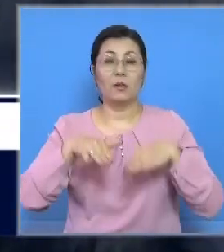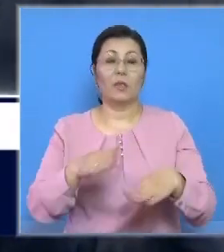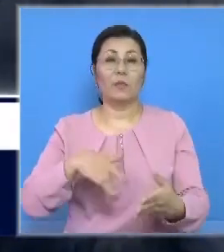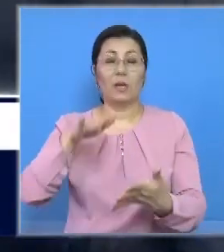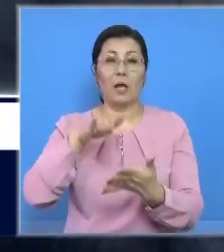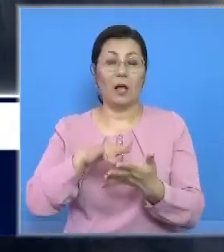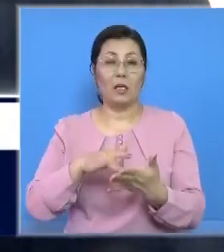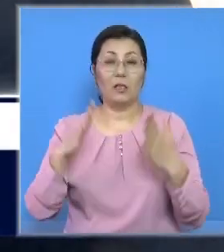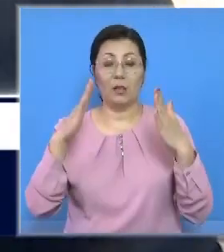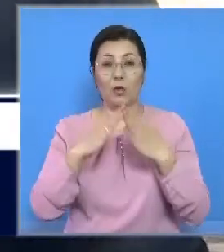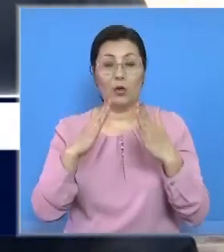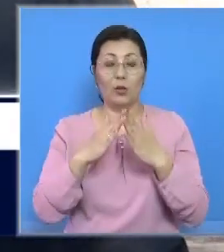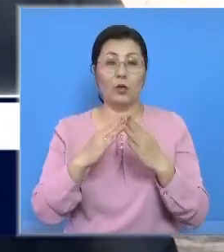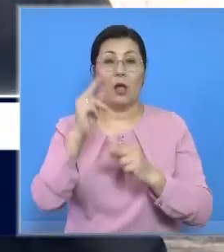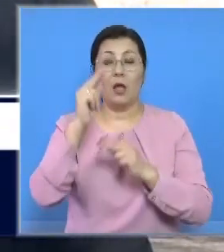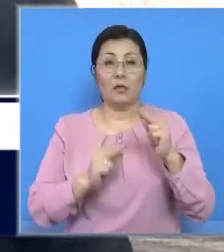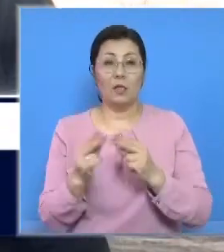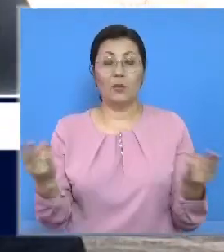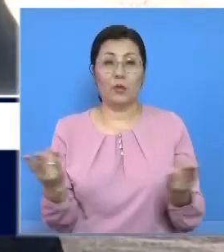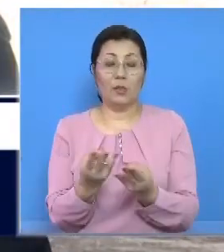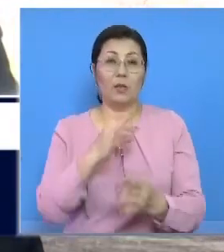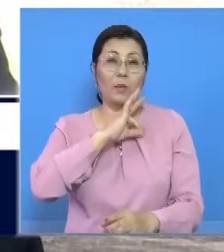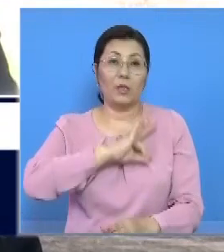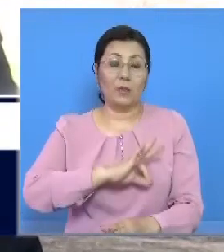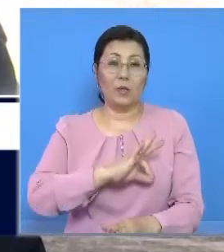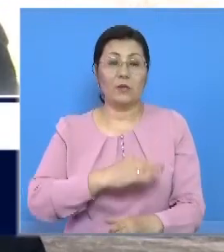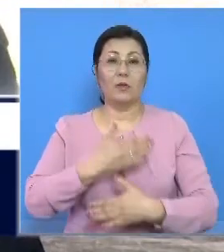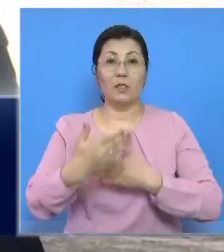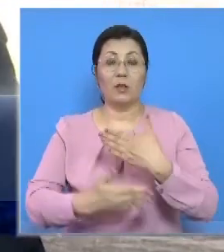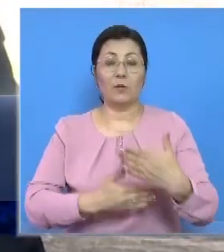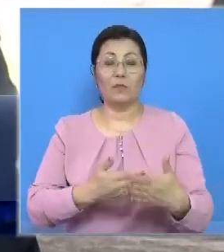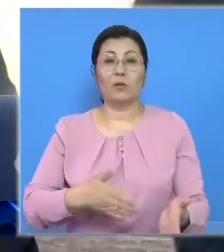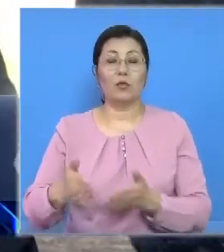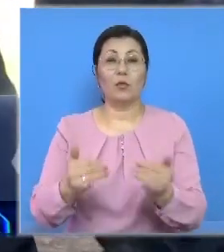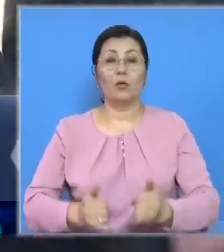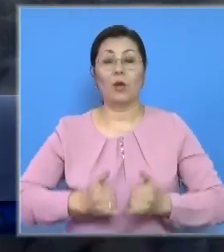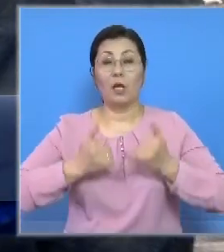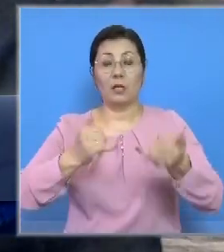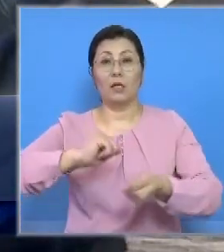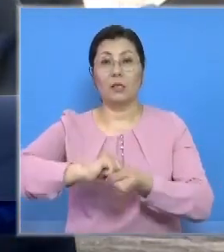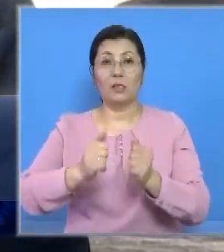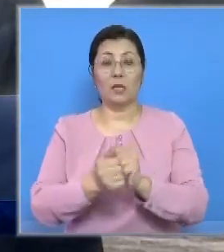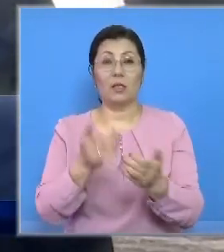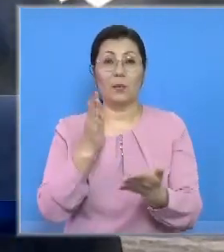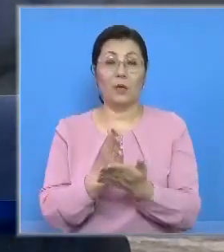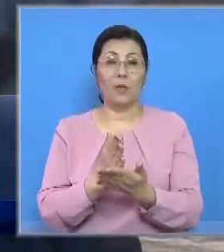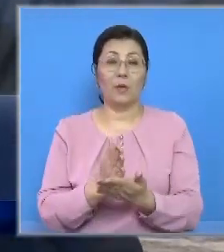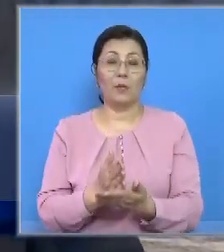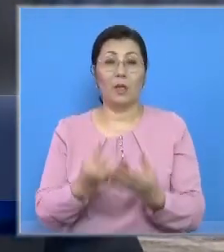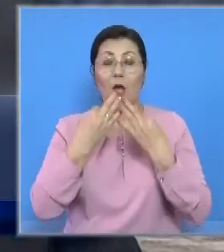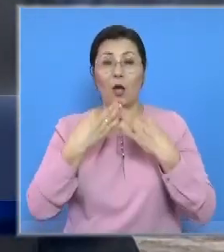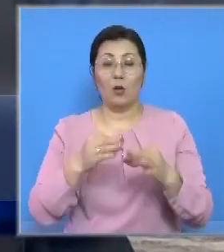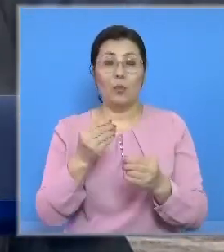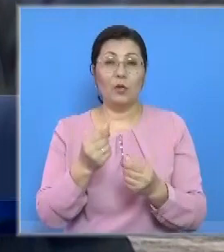Қаладағы тұрғын үй кешендерінің бірі құрылысқа пайдаланады. Сондай-ақ жаяу жүргіншілер жолына арналған төсеме де бар. Кез келген бұйымға тапсырыс ала